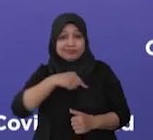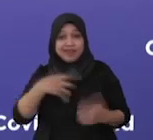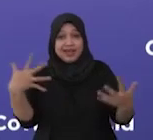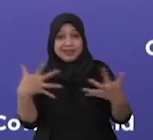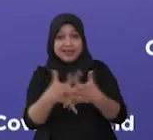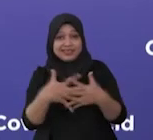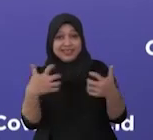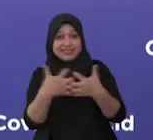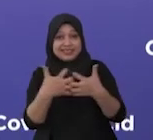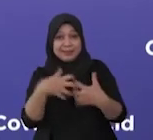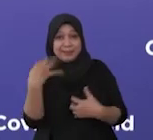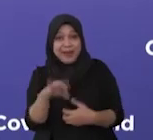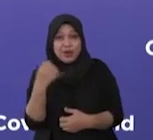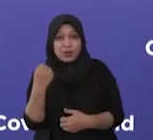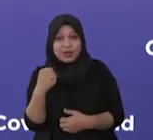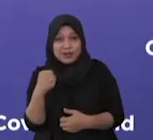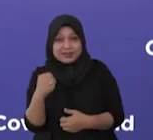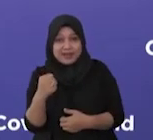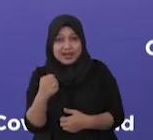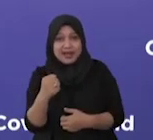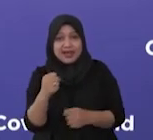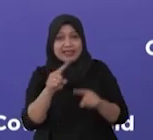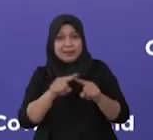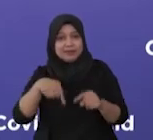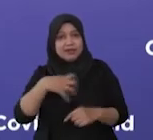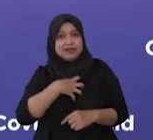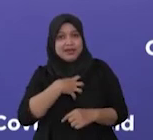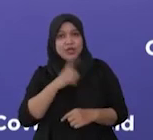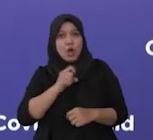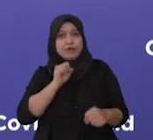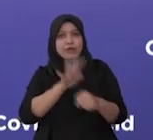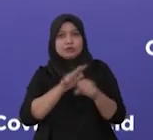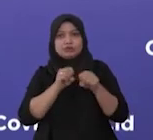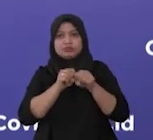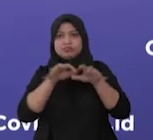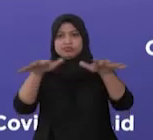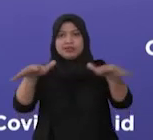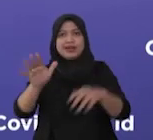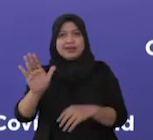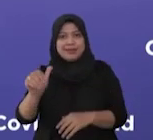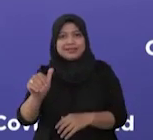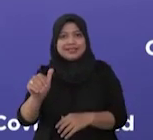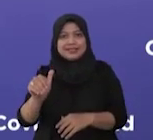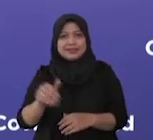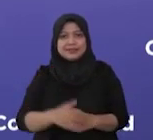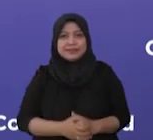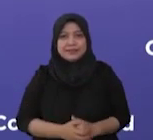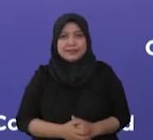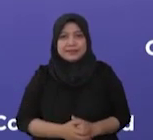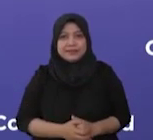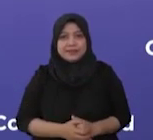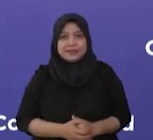sistem seperti ini sementara kita yakini virus masih belum bisa dihilangkan dari muka bumi